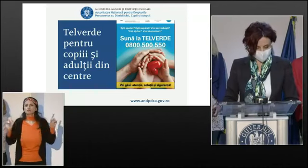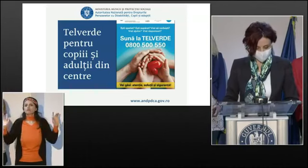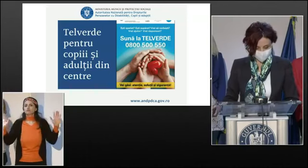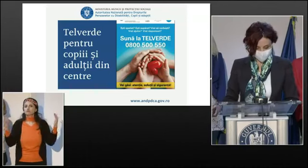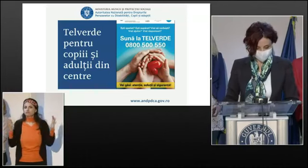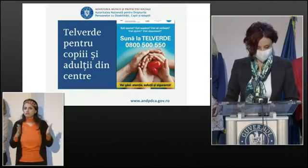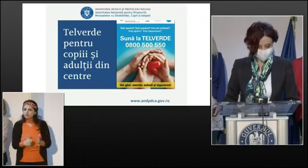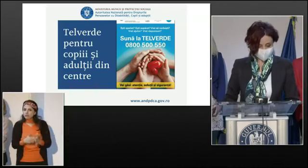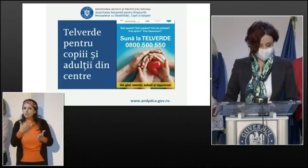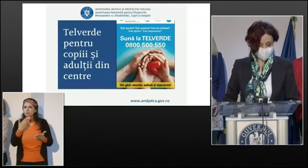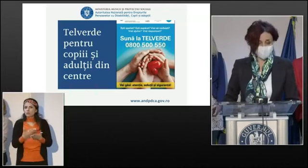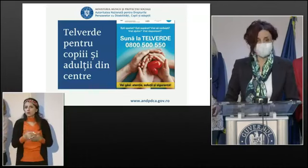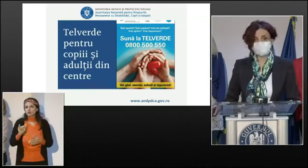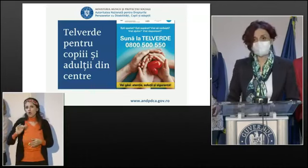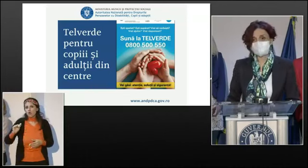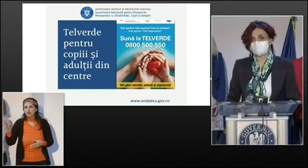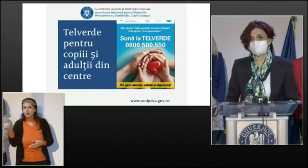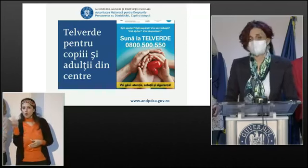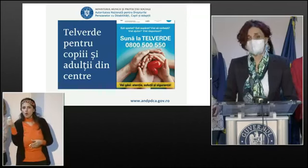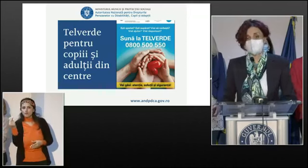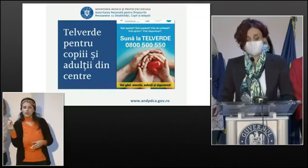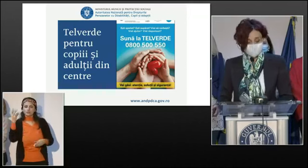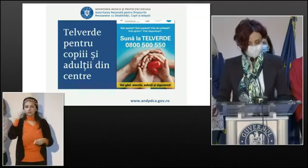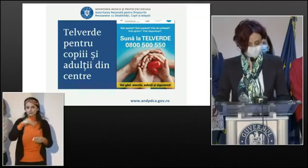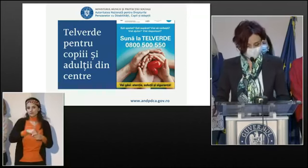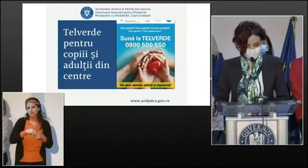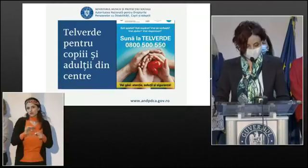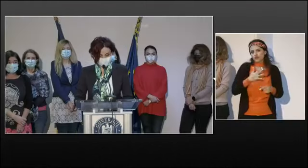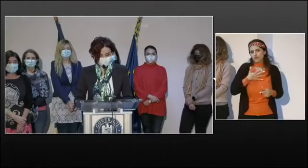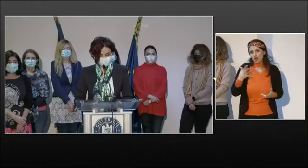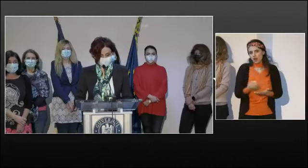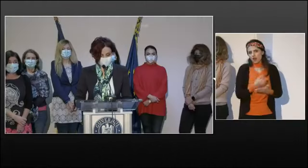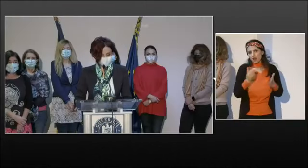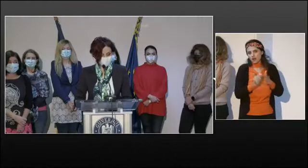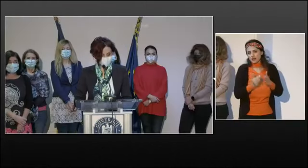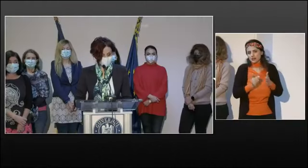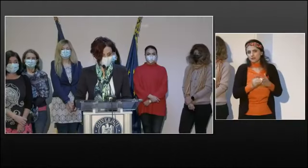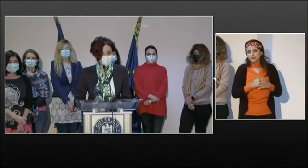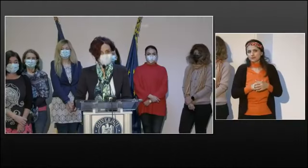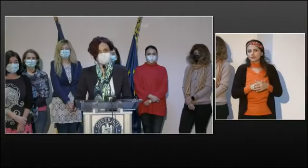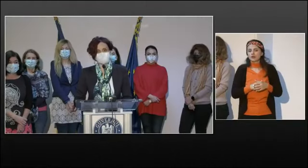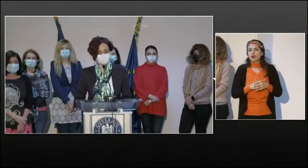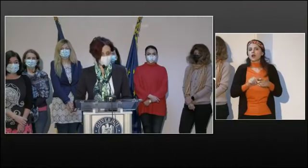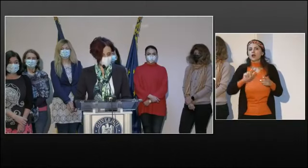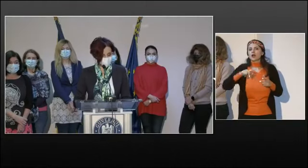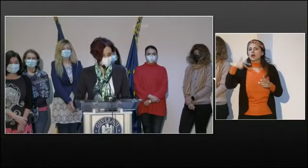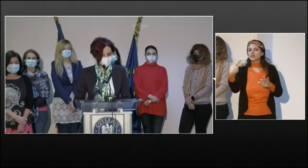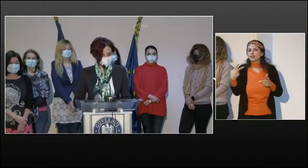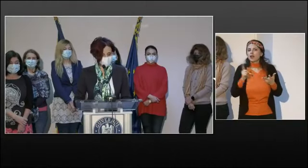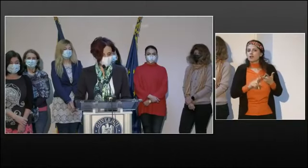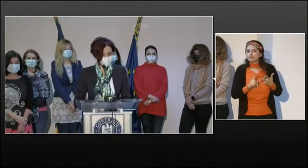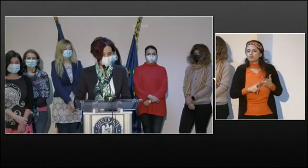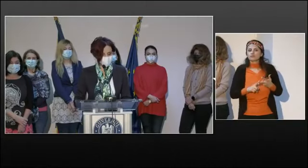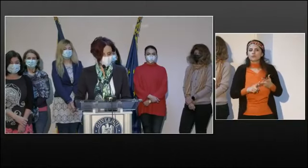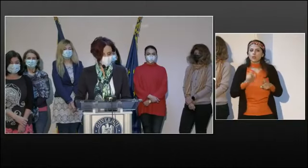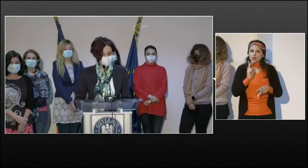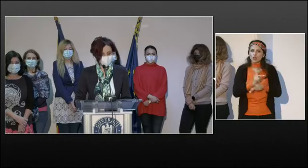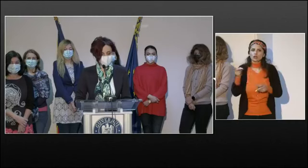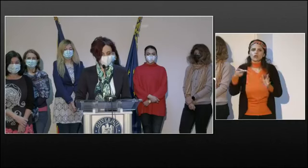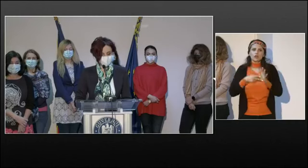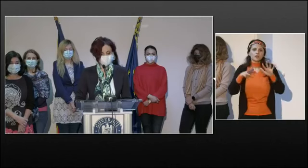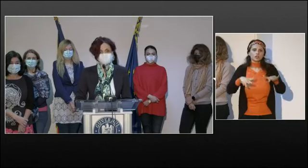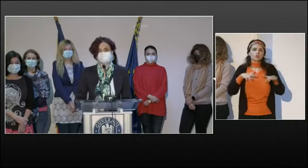de Adopție al treilea Obiectiv despre care vorbeam in 2019 erau standardele de calitate